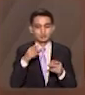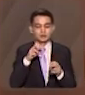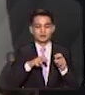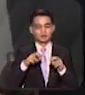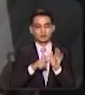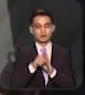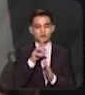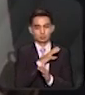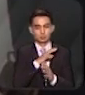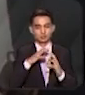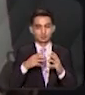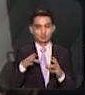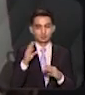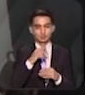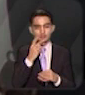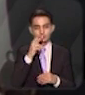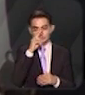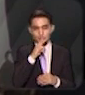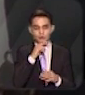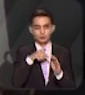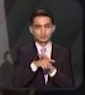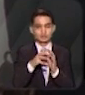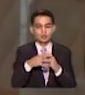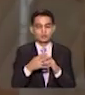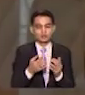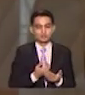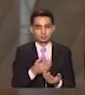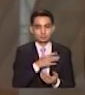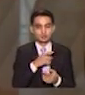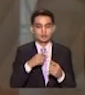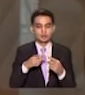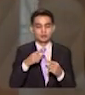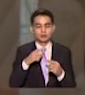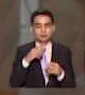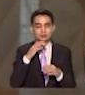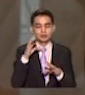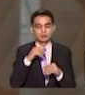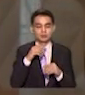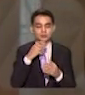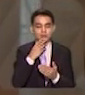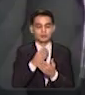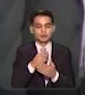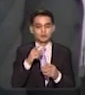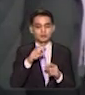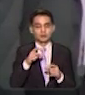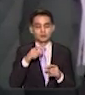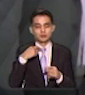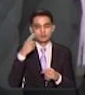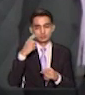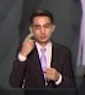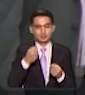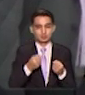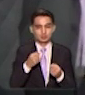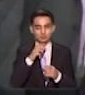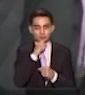кескен сот екі ай бойы омбы қаласында тығылған Тарухиннің кінәсін мойындап берілгенін ескермеді. Судья апаттан кейін қашуының себебі көлікте мас күйінде